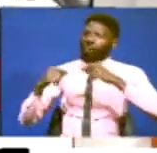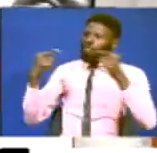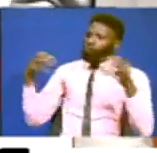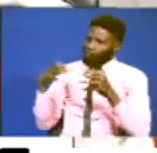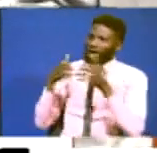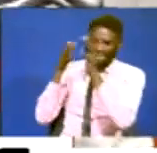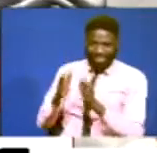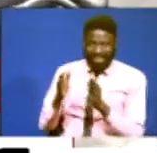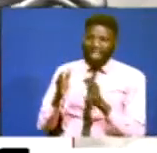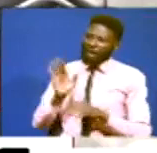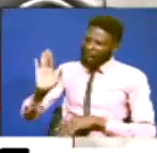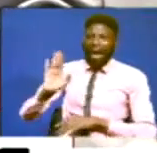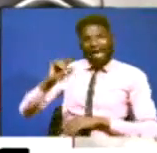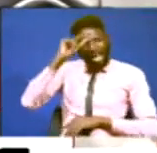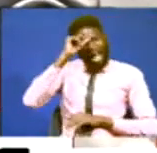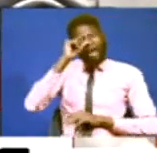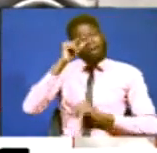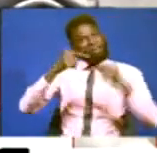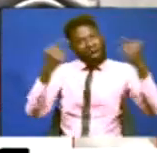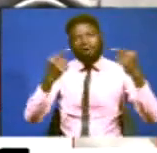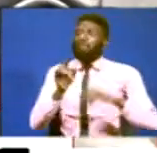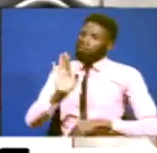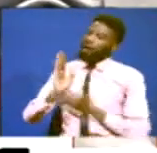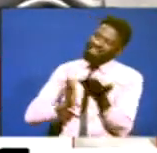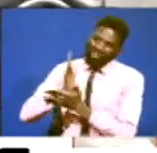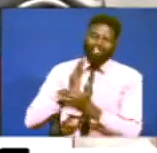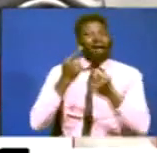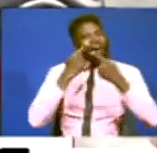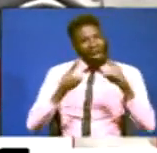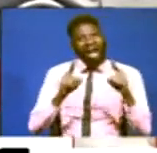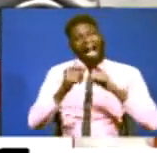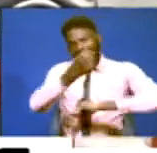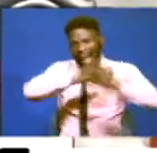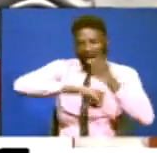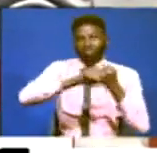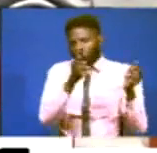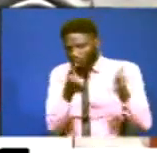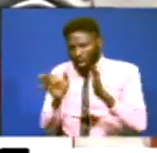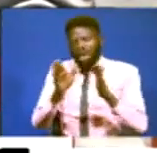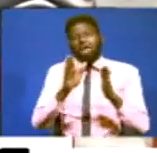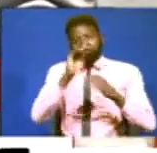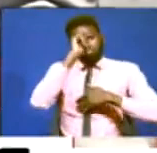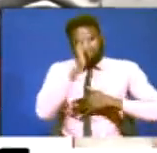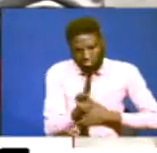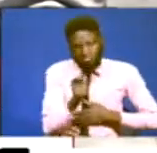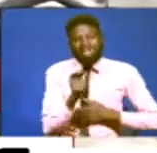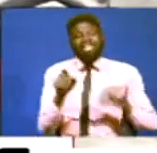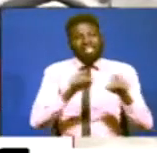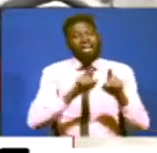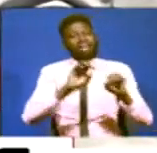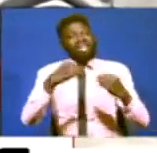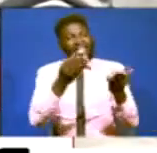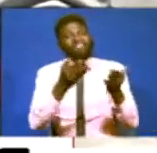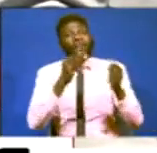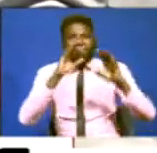haki yenu kufanya hivyo, lakini tufanye kwa heshima ambayo itampa kiongozi aliyeko nafasi ya kuongoza taifa na